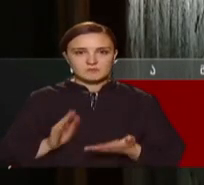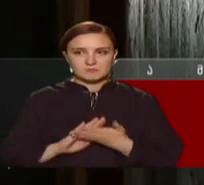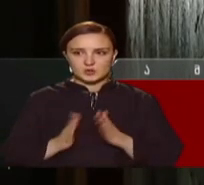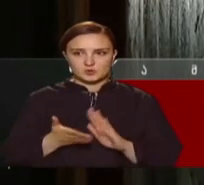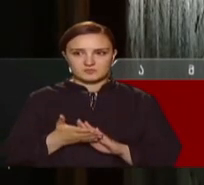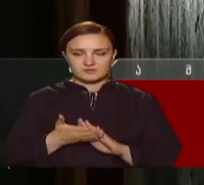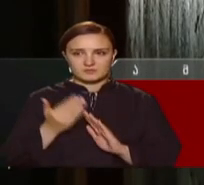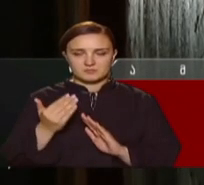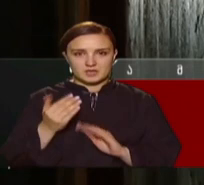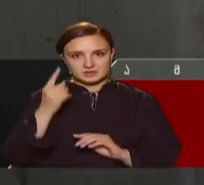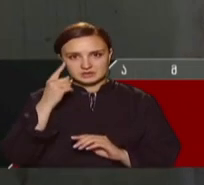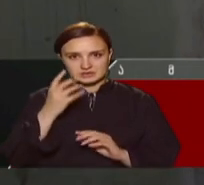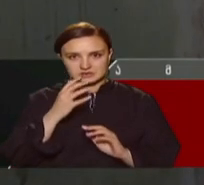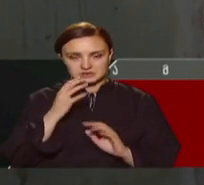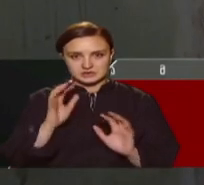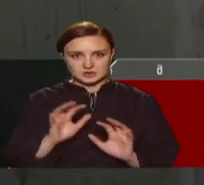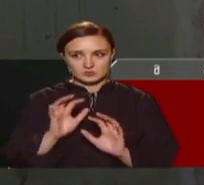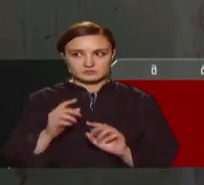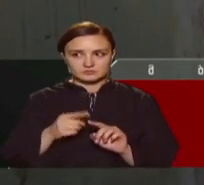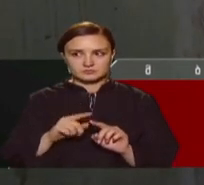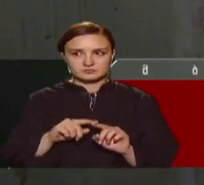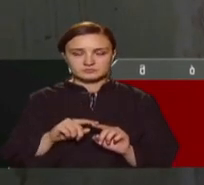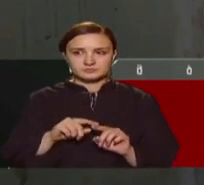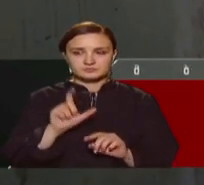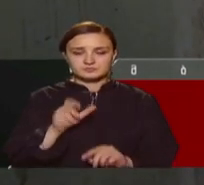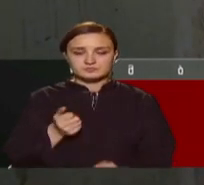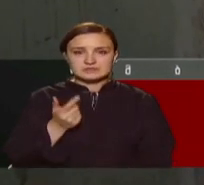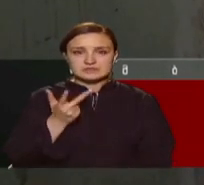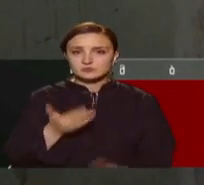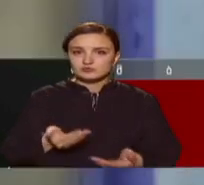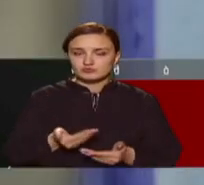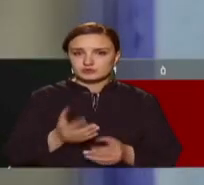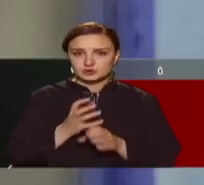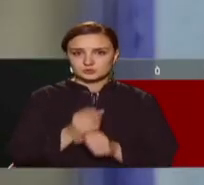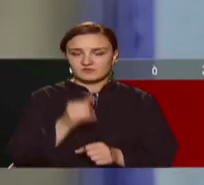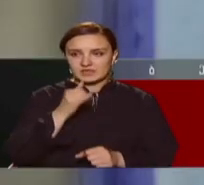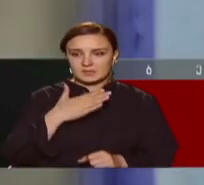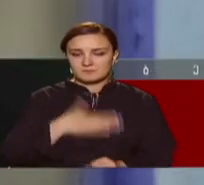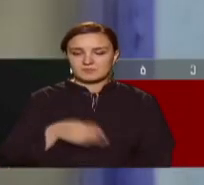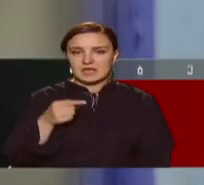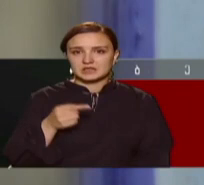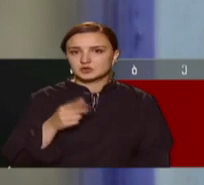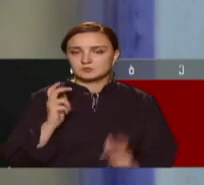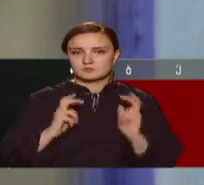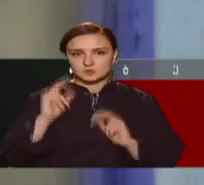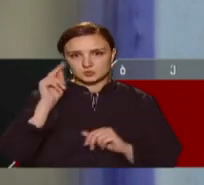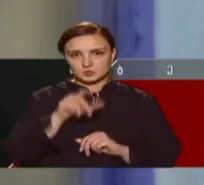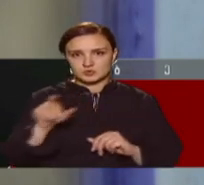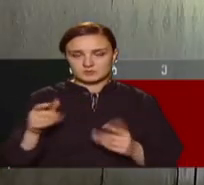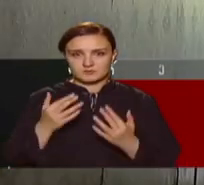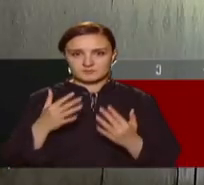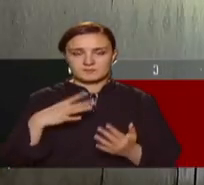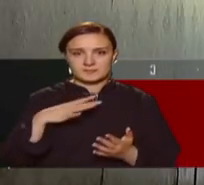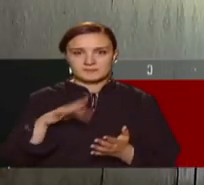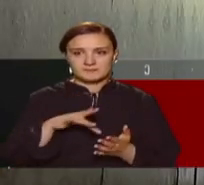პირობებიც მათი საზრუნავია. სტუდენტების თქმით, საცხოვრებლების რაოდენობა შეზღუდულია და ვერ აკმაყოფილებს ათასობით სტუდენტის მოთხოვნას.